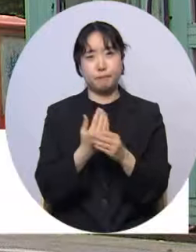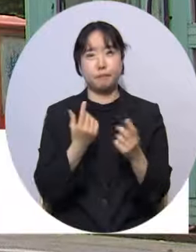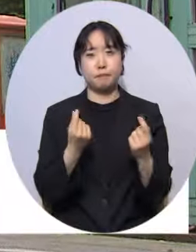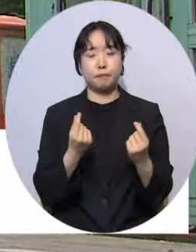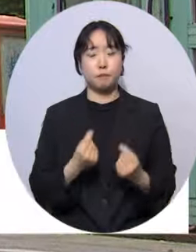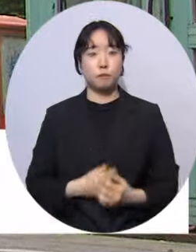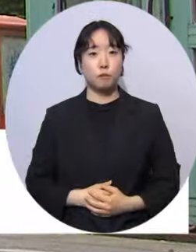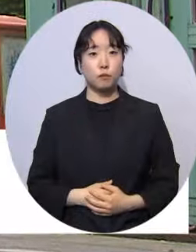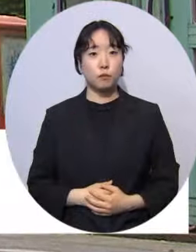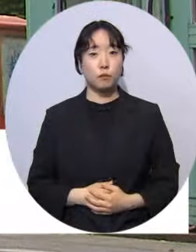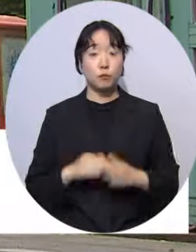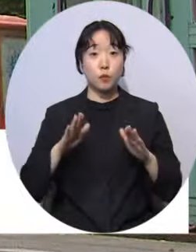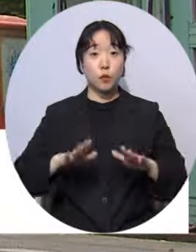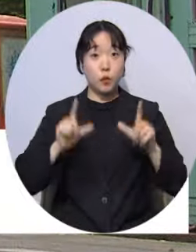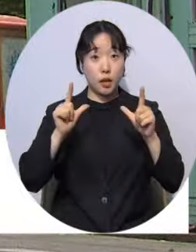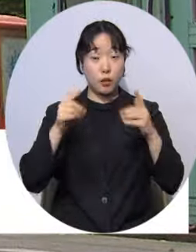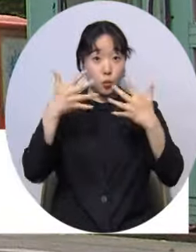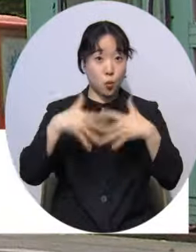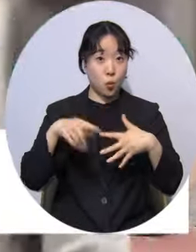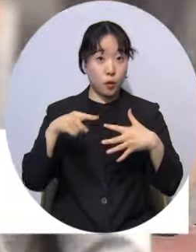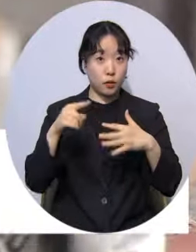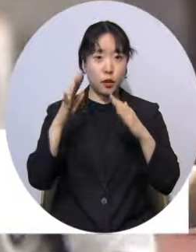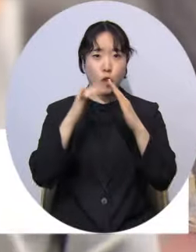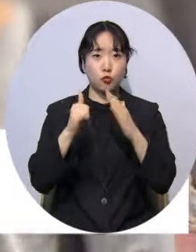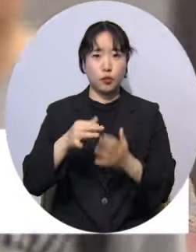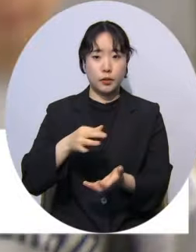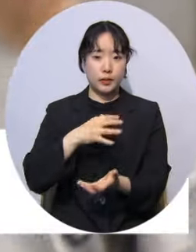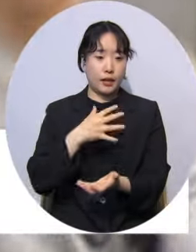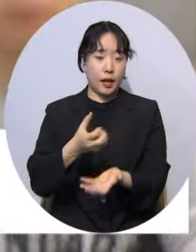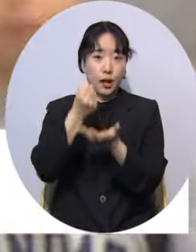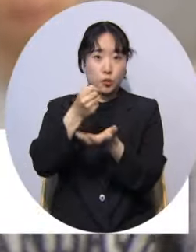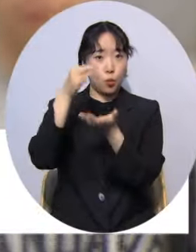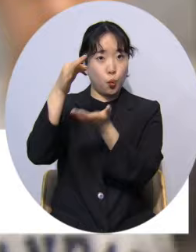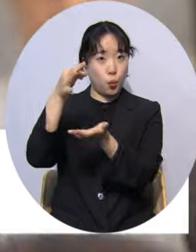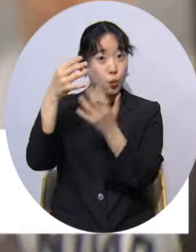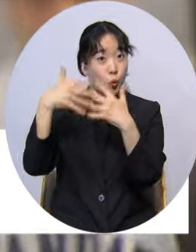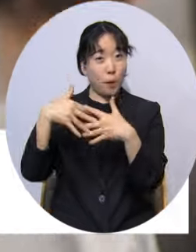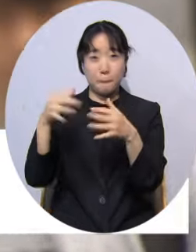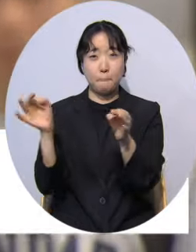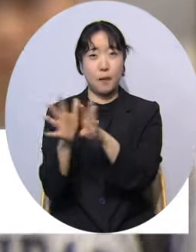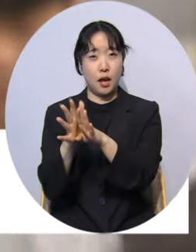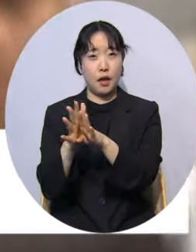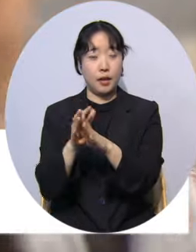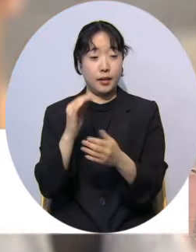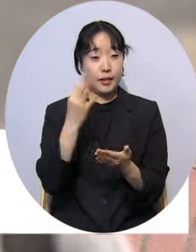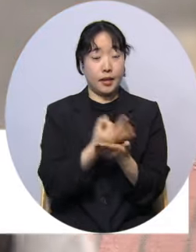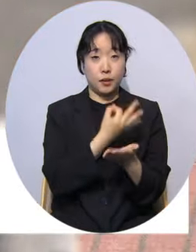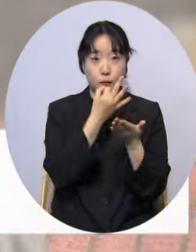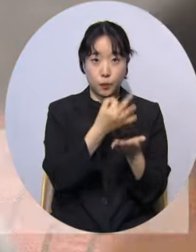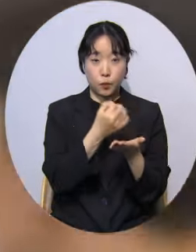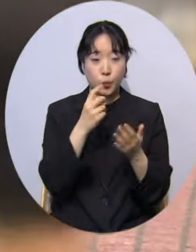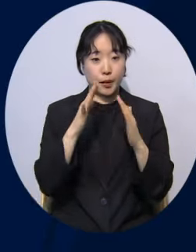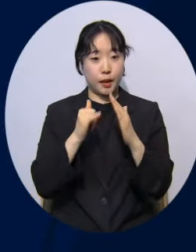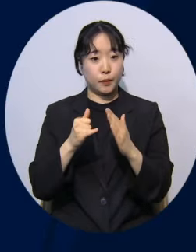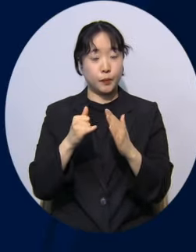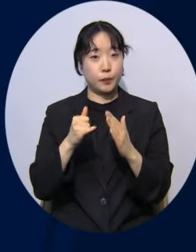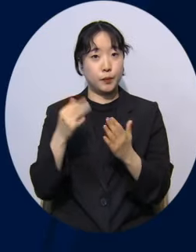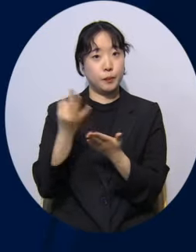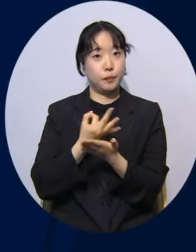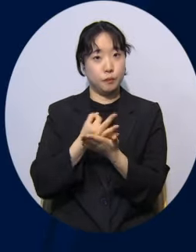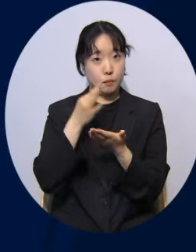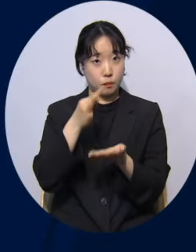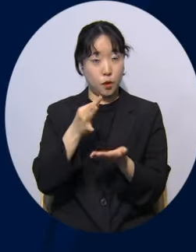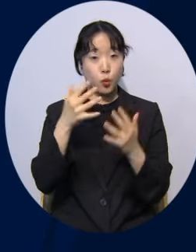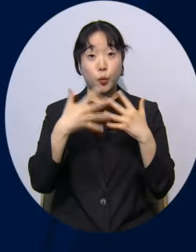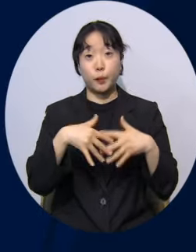가입 조건에서 가구 자산 조건이 사라지고 연령과 개인소득, 가구 소득 조건만 충족하면 됩니다. 가구